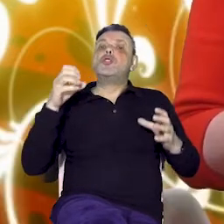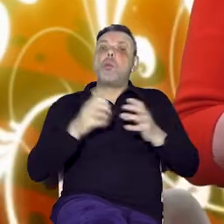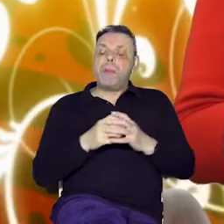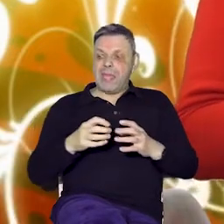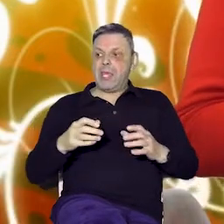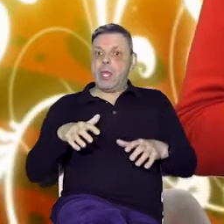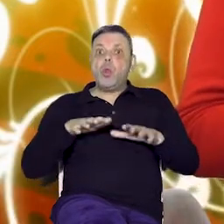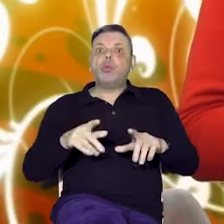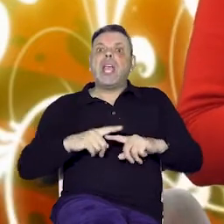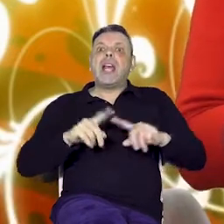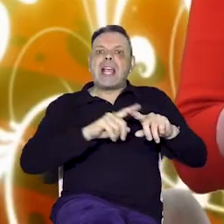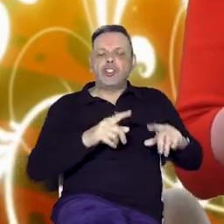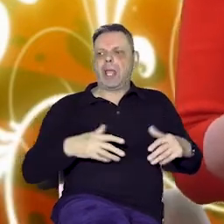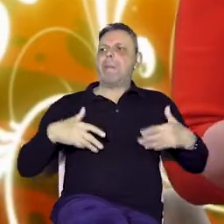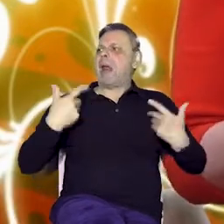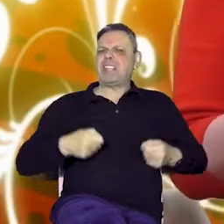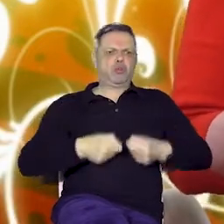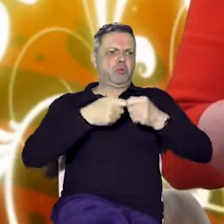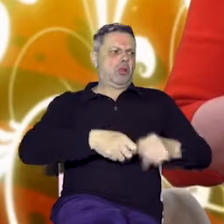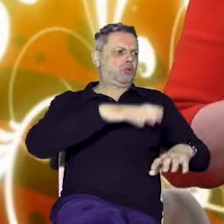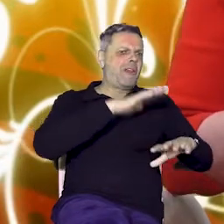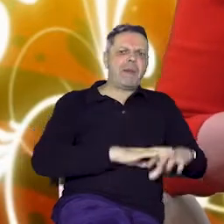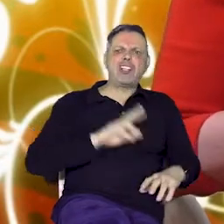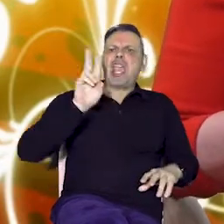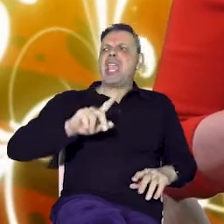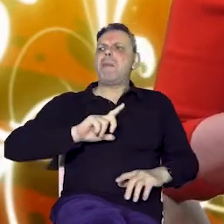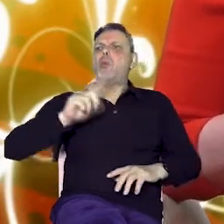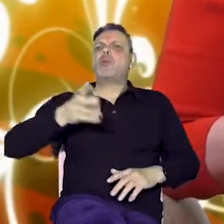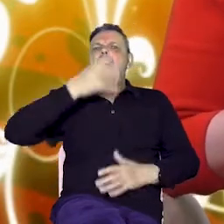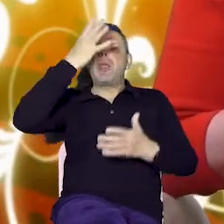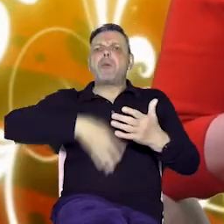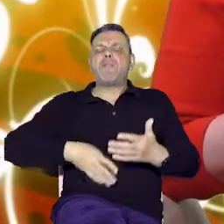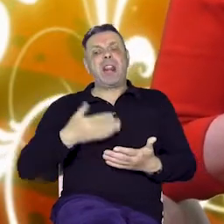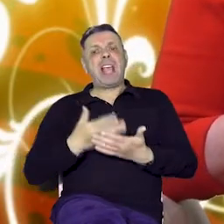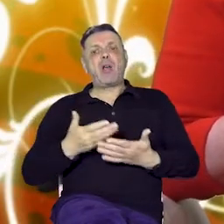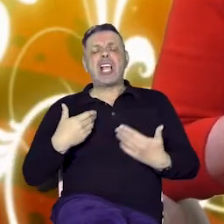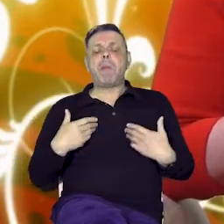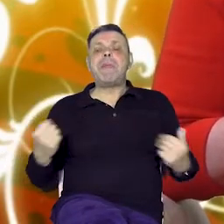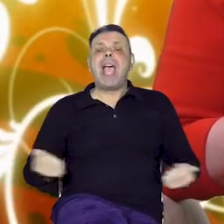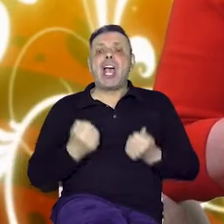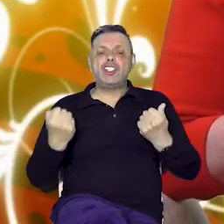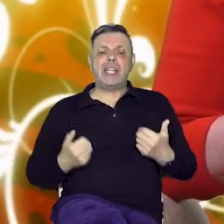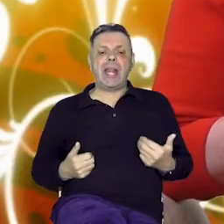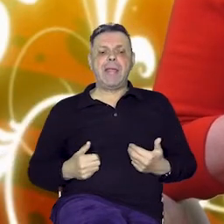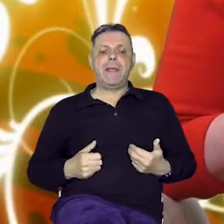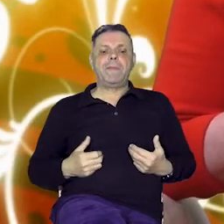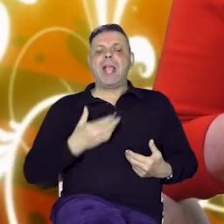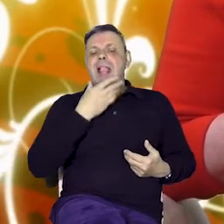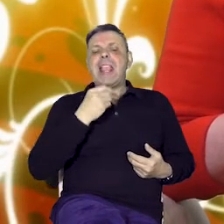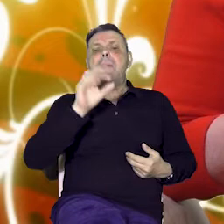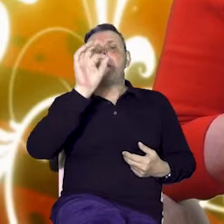drugačije. Tako je. Mladi su na društvenim mrežama, imaju neki sasvim drugi profil. Tako da smo mi recimo angažirali, što je po meni prekrasan